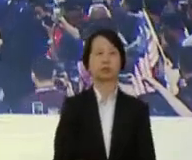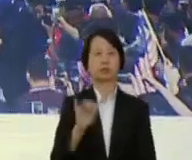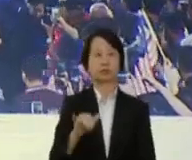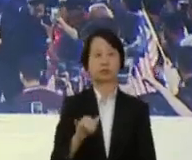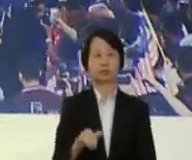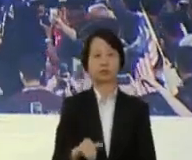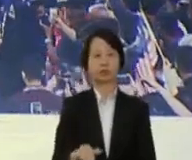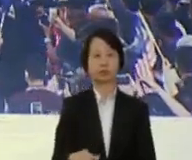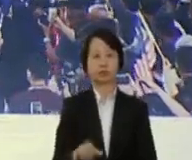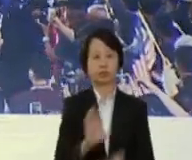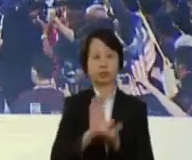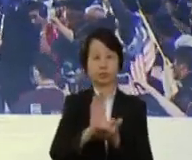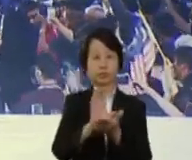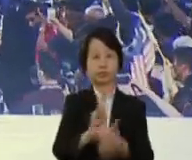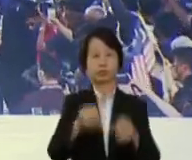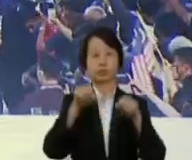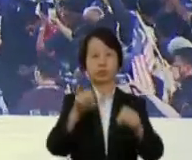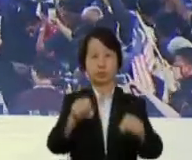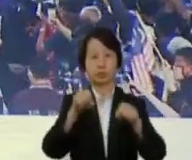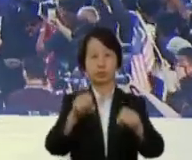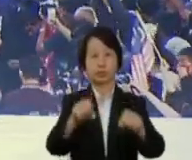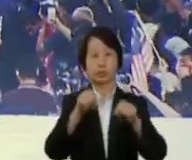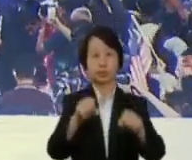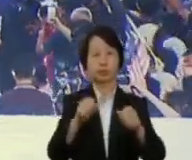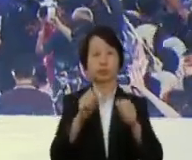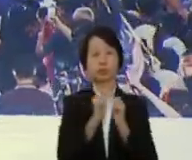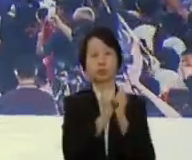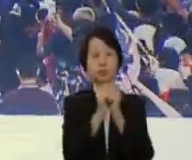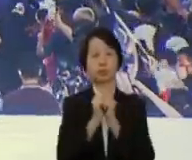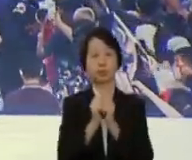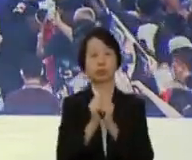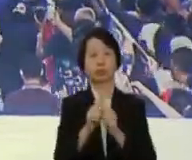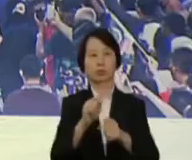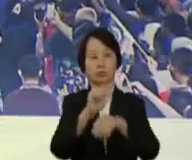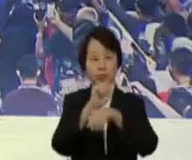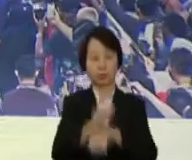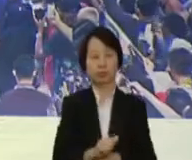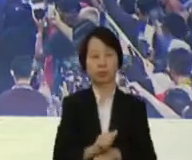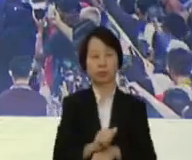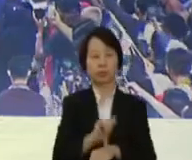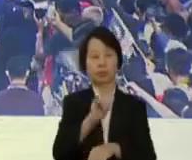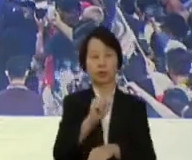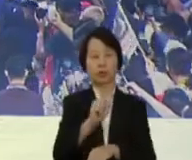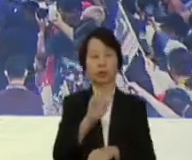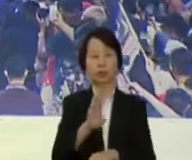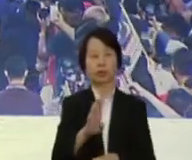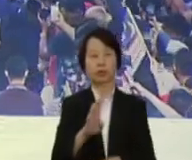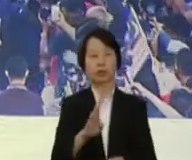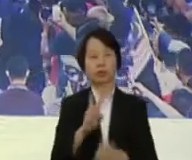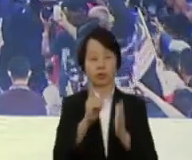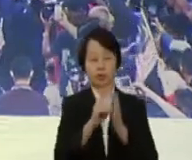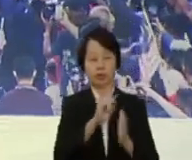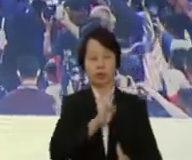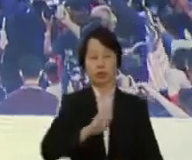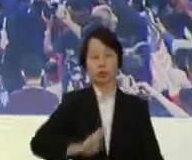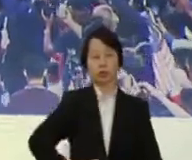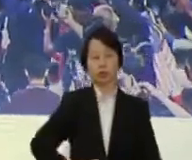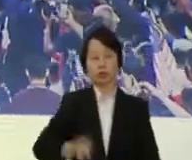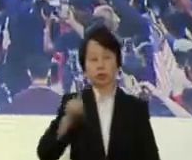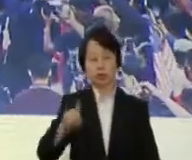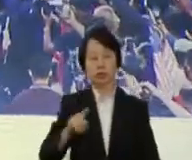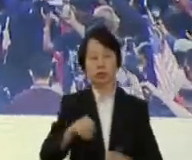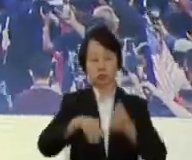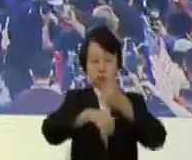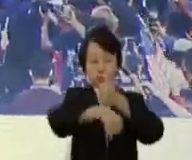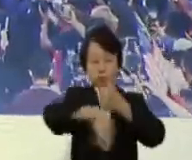kuda diraja diiringi oleh Skuadron Istiadat Berkuda atau SIB Ko Armor Diraja yang merupakan